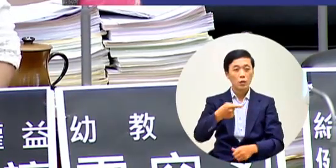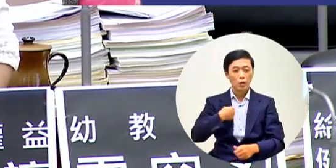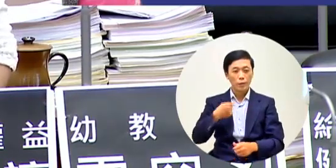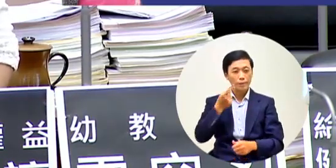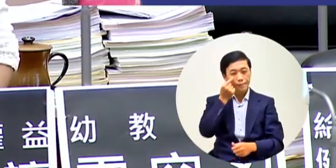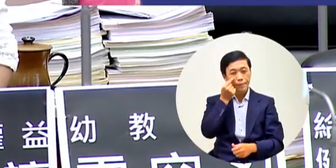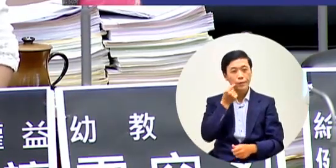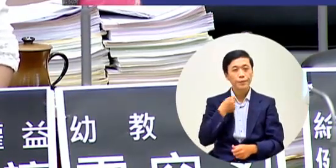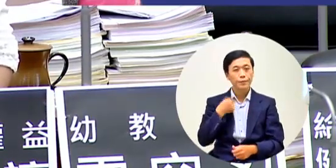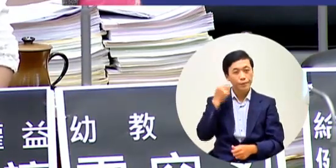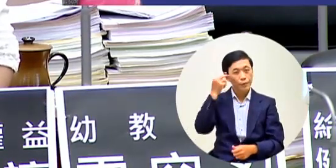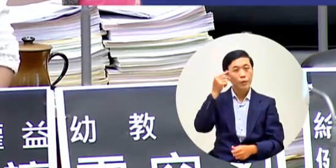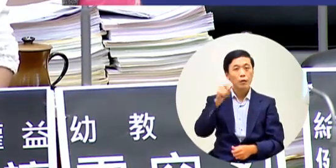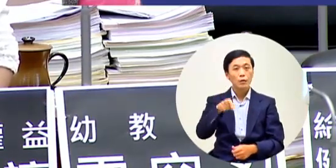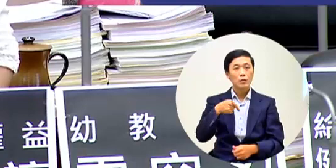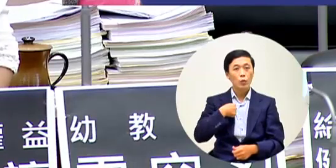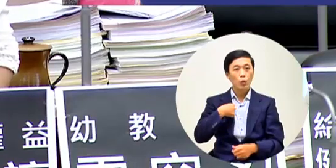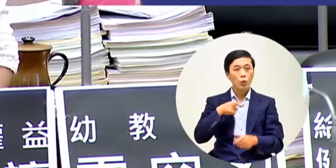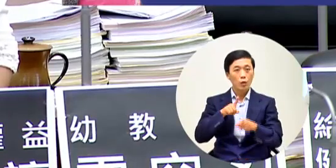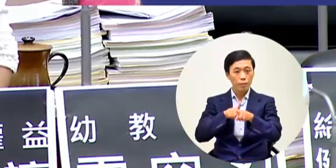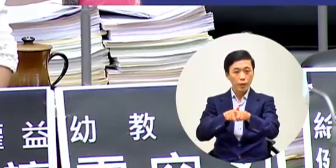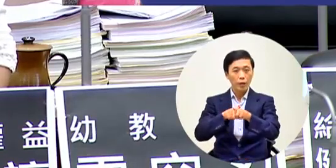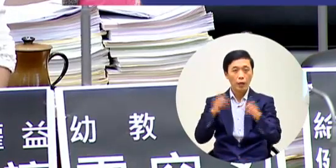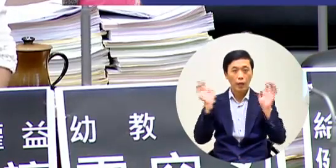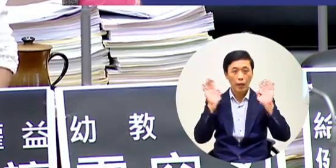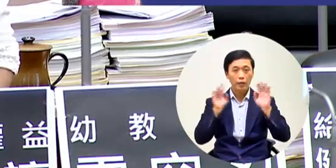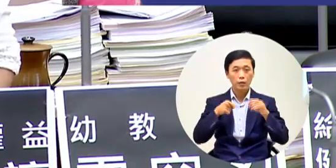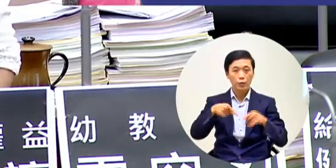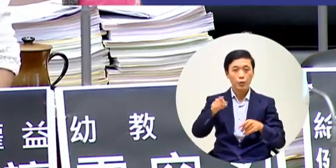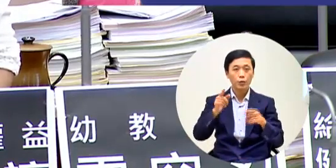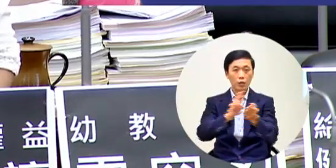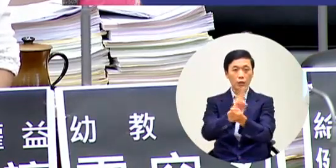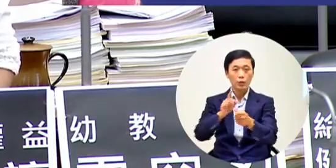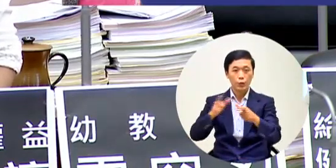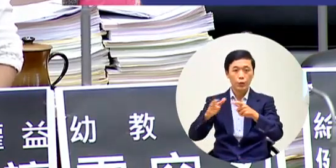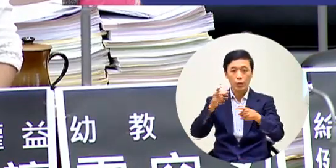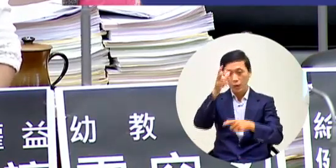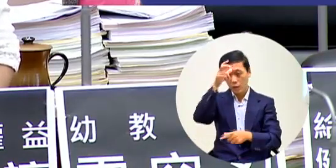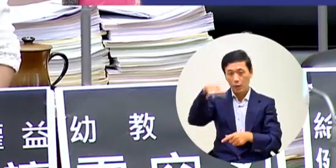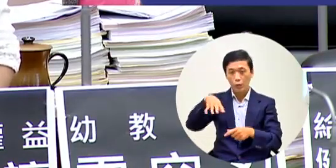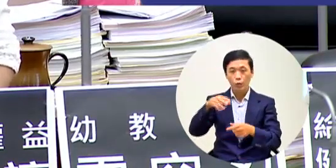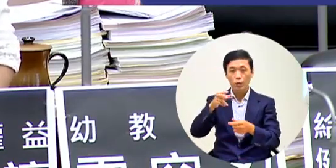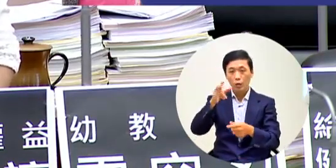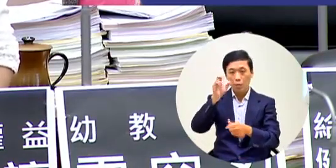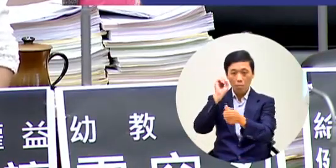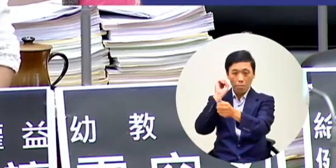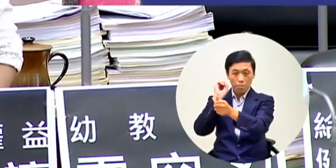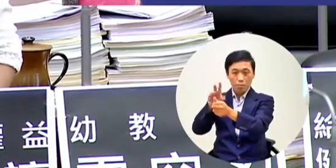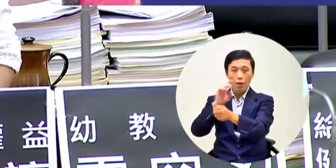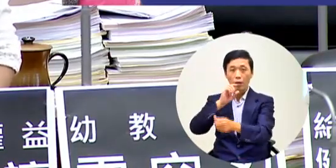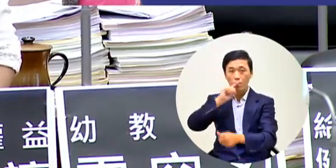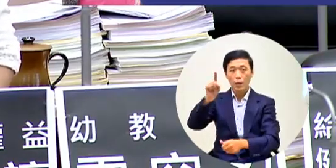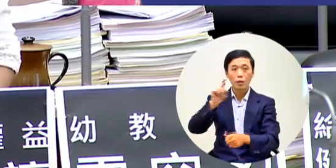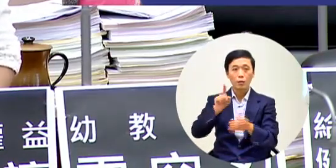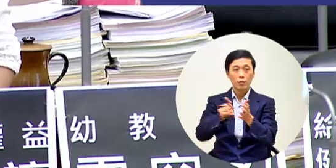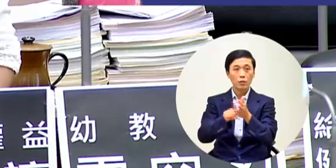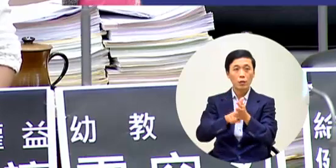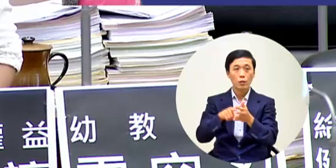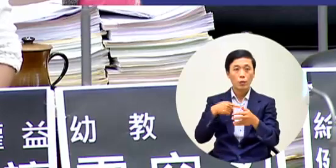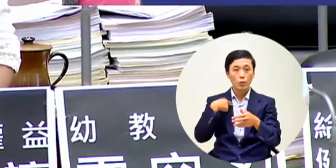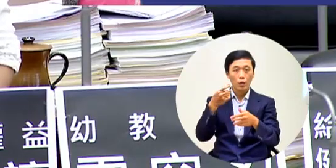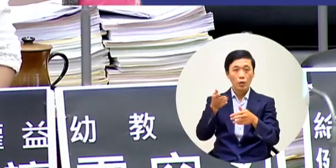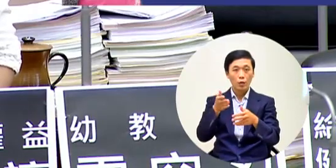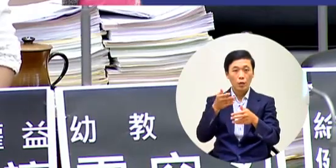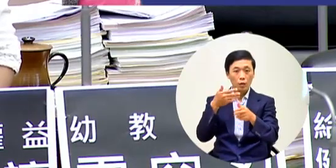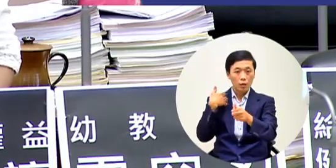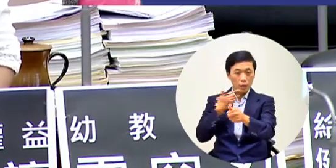的，因为这个是我陪同小朋友去林园分局报案的时候，我们让小朋友亲自模拟